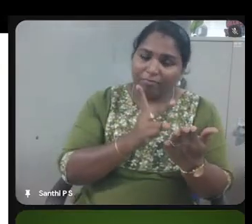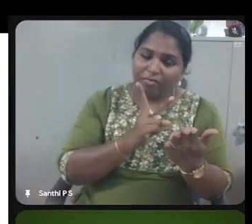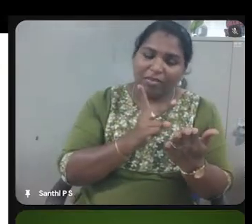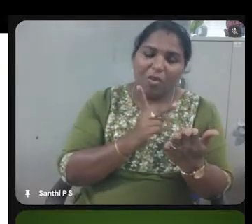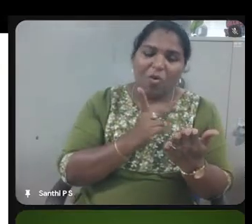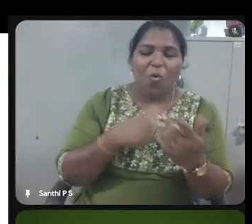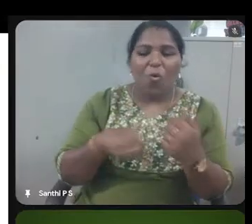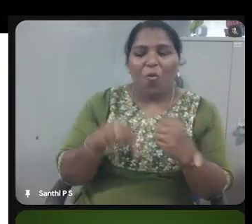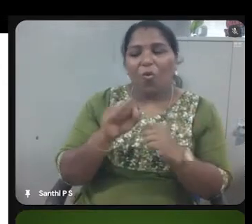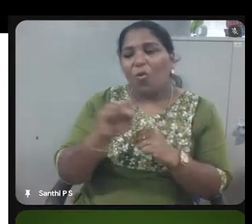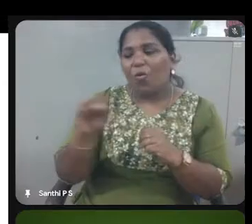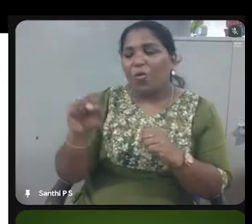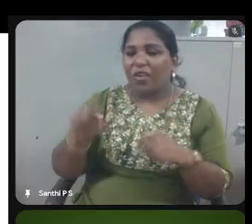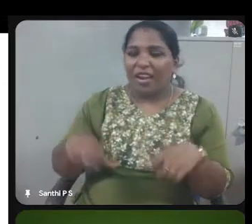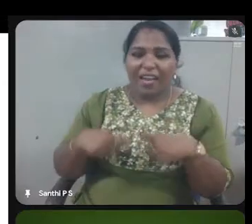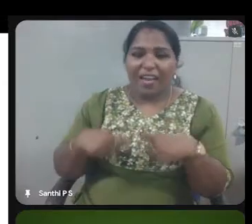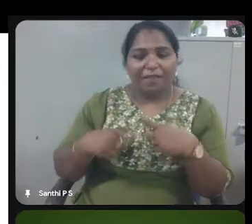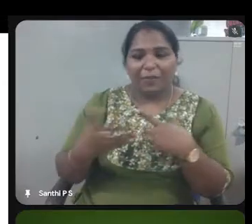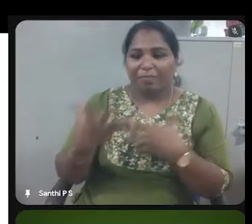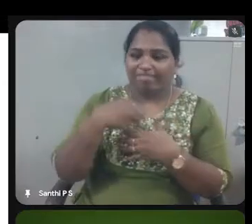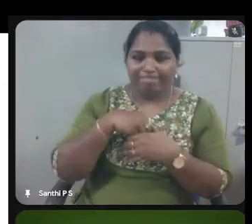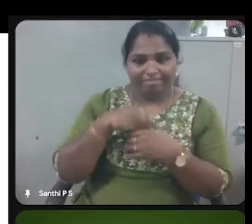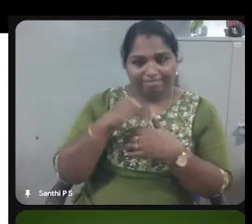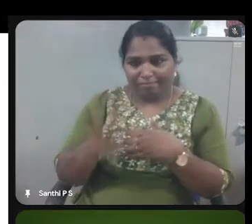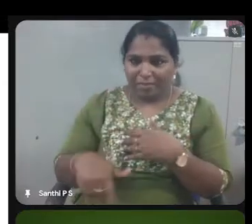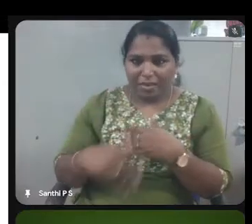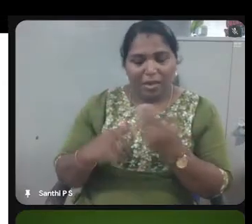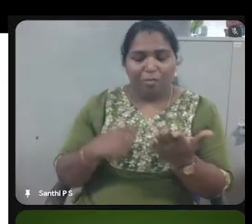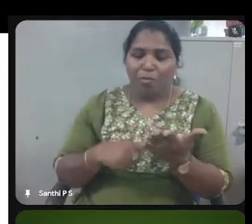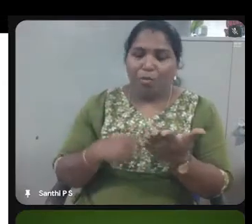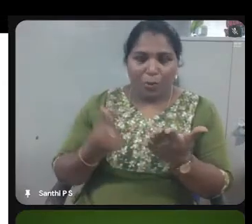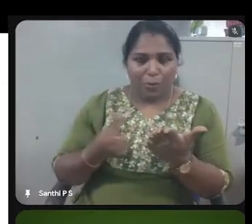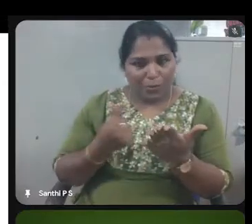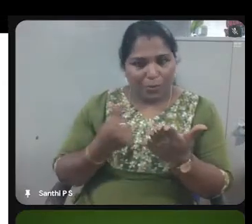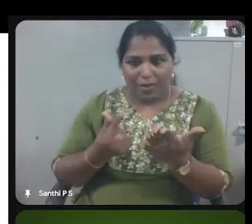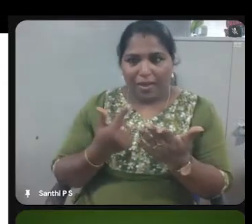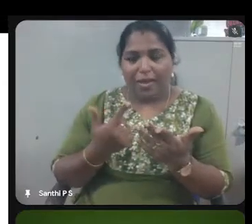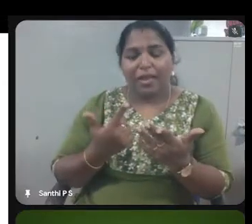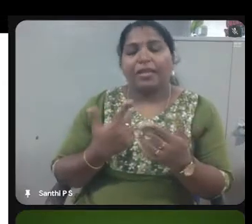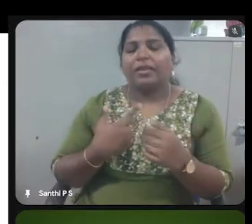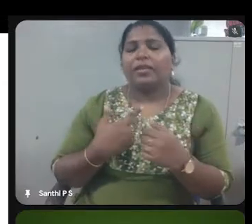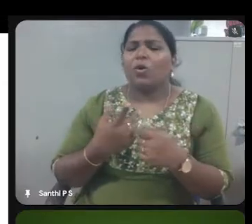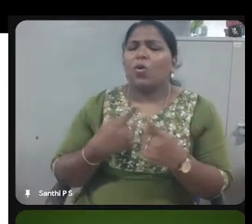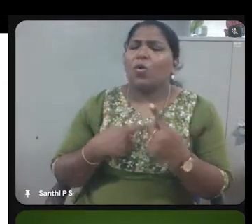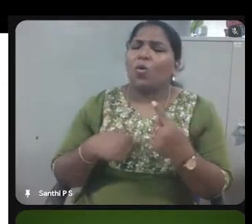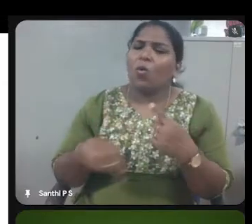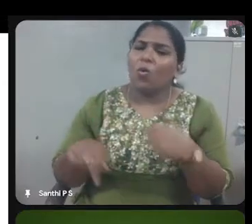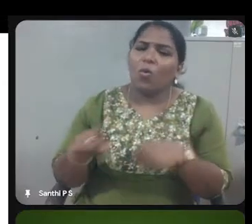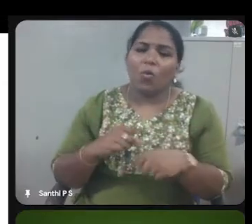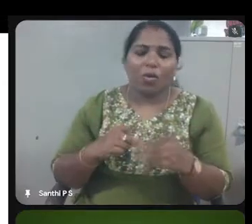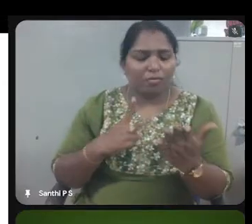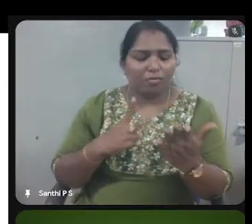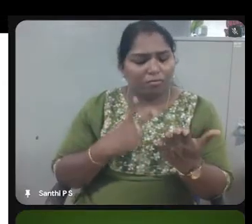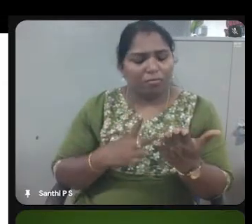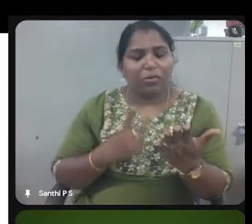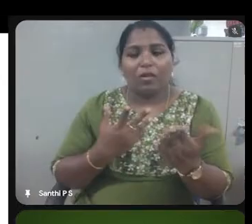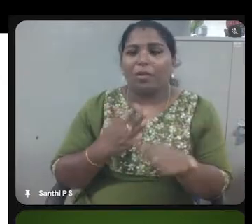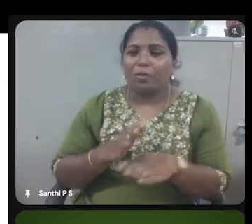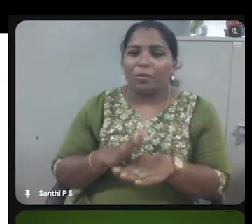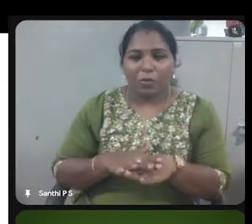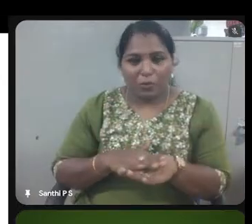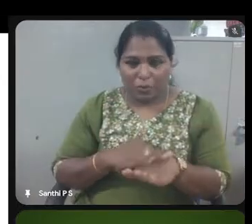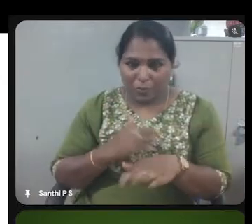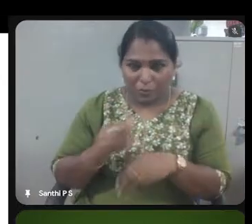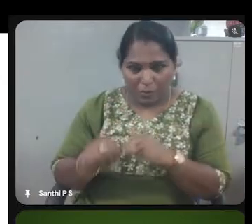എല്ലാവരുടെയും ജീവിതത്തിന്റെ ഒരു ഭാഗമായി. അപ്പം നമ്മളിപ്പം സ്ക്രീനിലേക്ക് വരുന്നത്, ഇപ്പൊ നമ്മൾ വന്നത് ഒരു സ്ലോ പ്രോസസ്